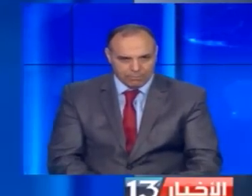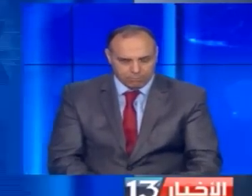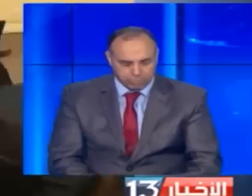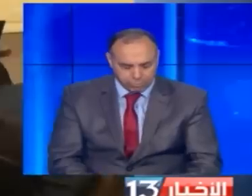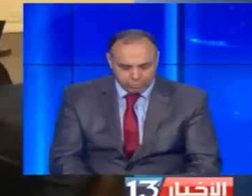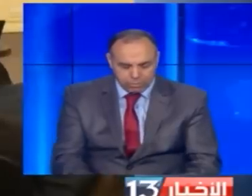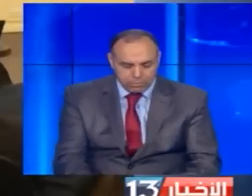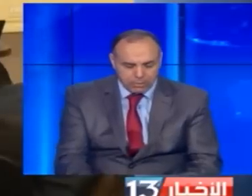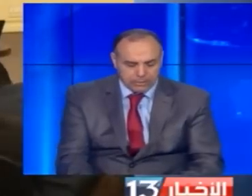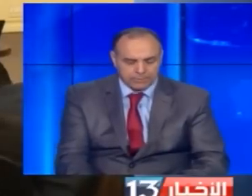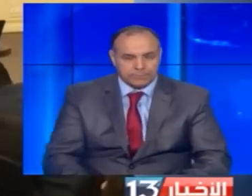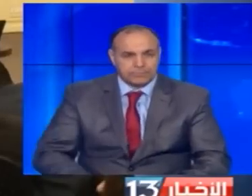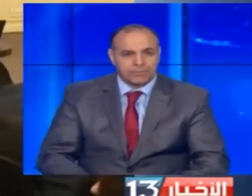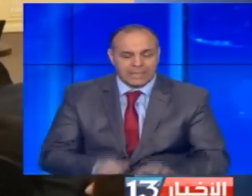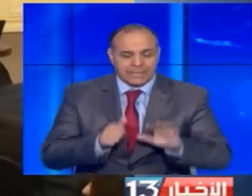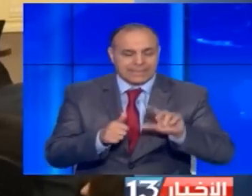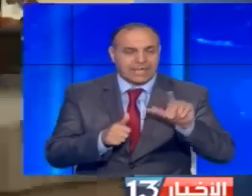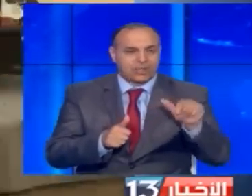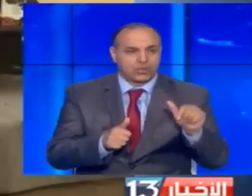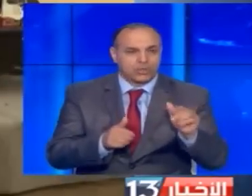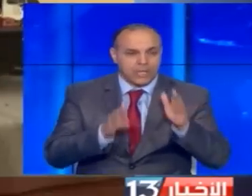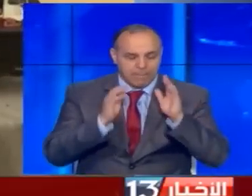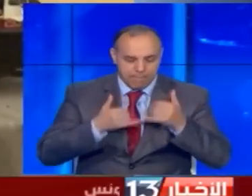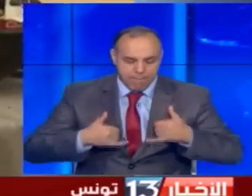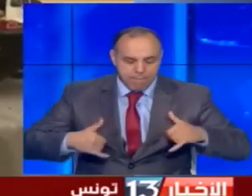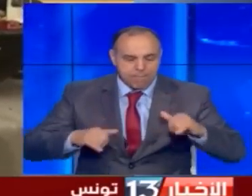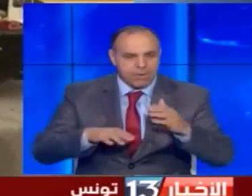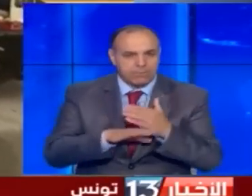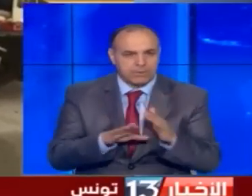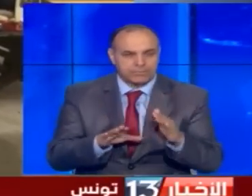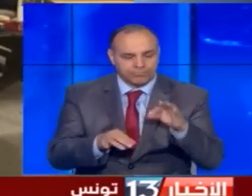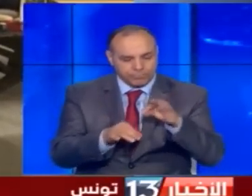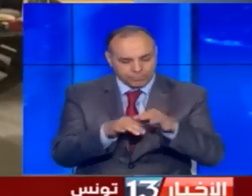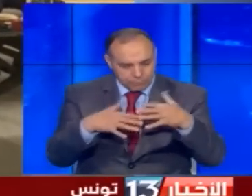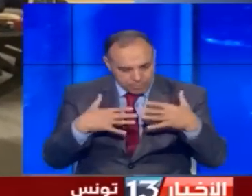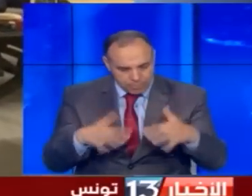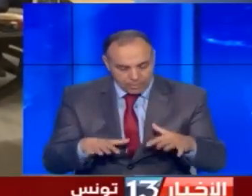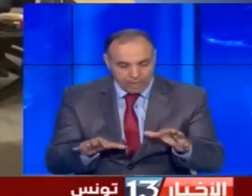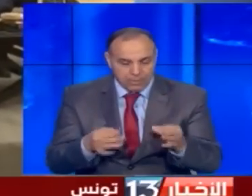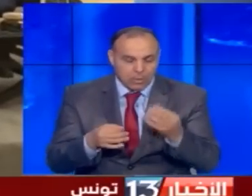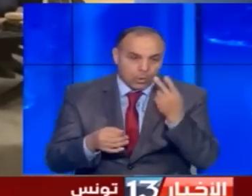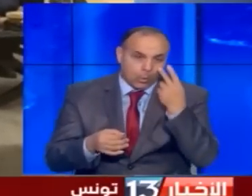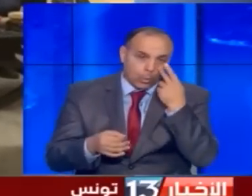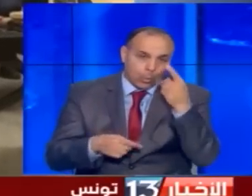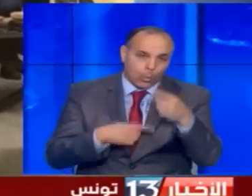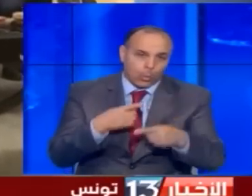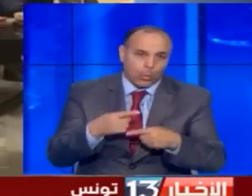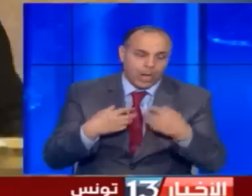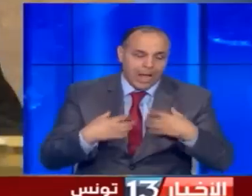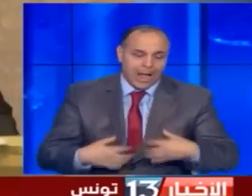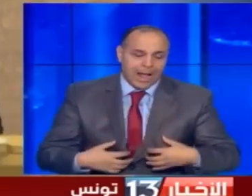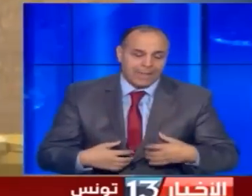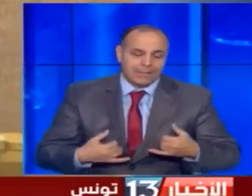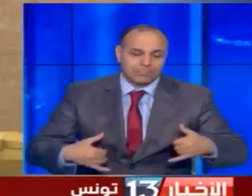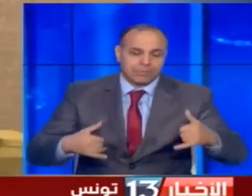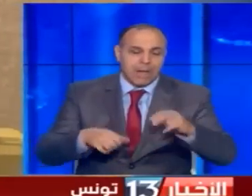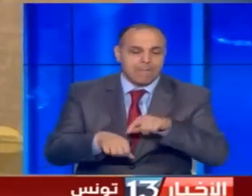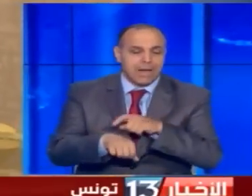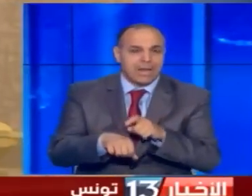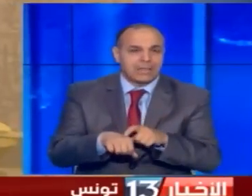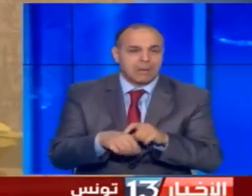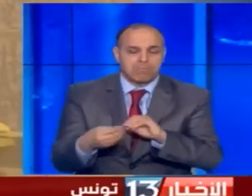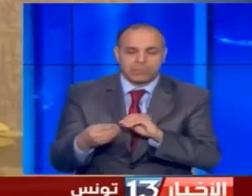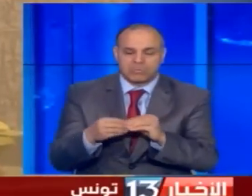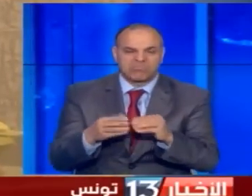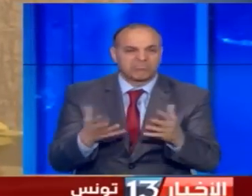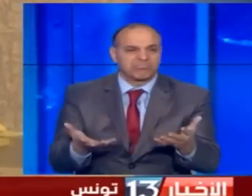مرور قرابة 6 أشهر من تركيز المجالس البلدية المنتخبة وما كشفته الممارسة اليومية لأعضاء تلك المجالس من وجود